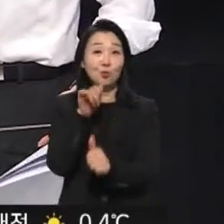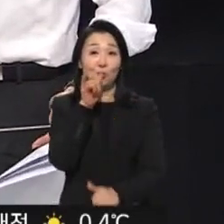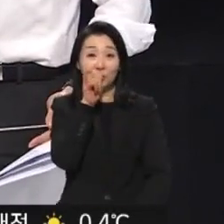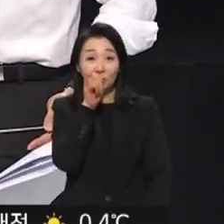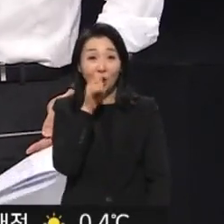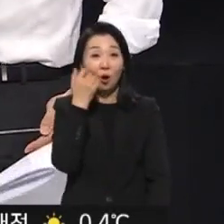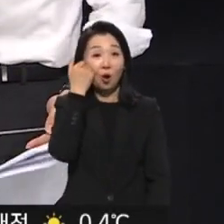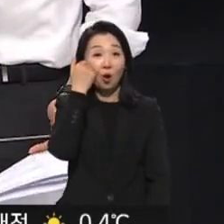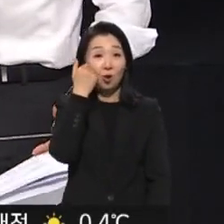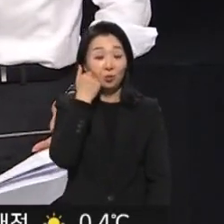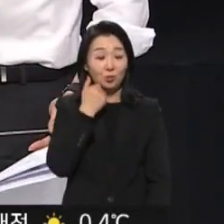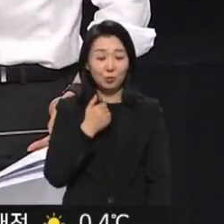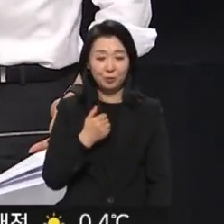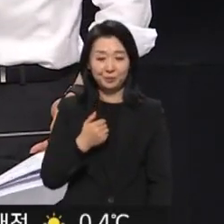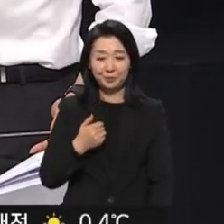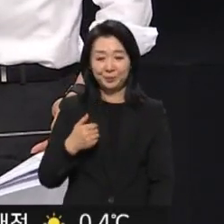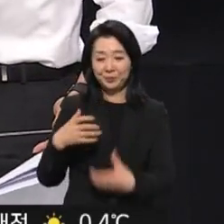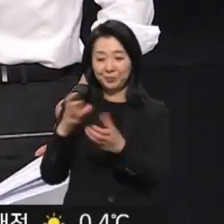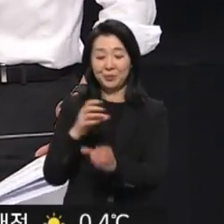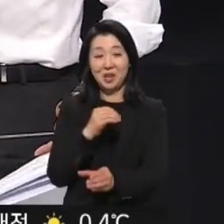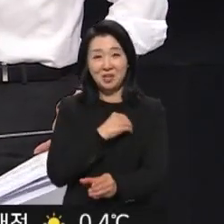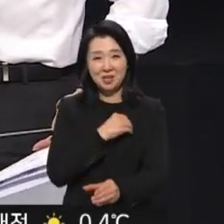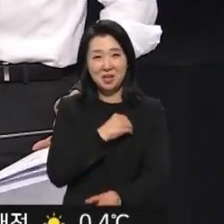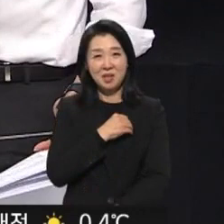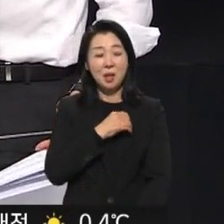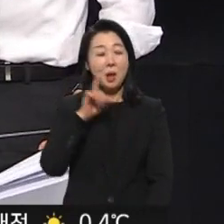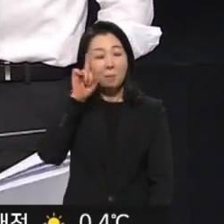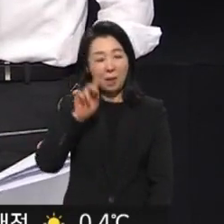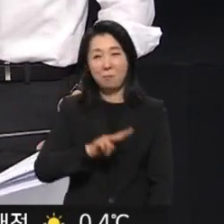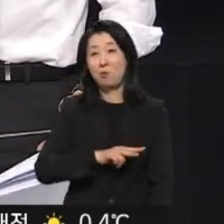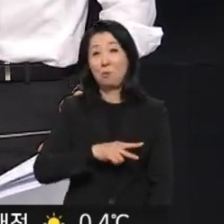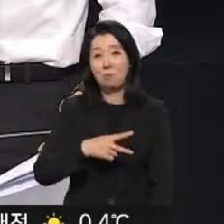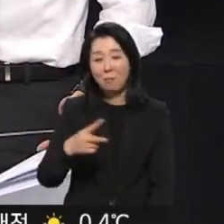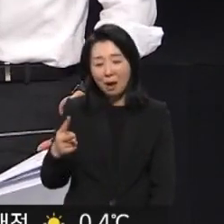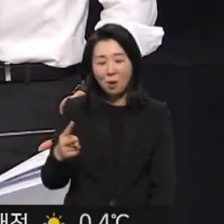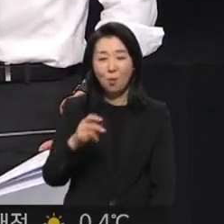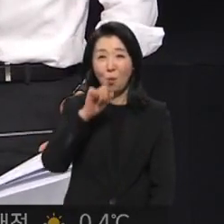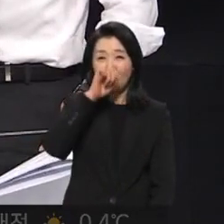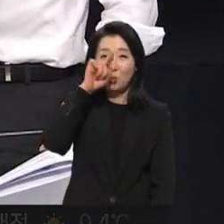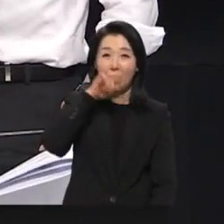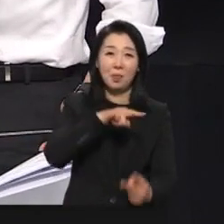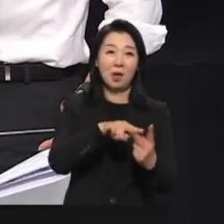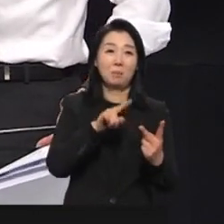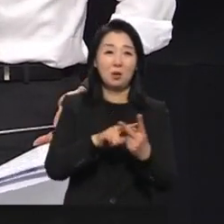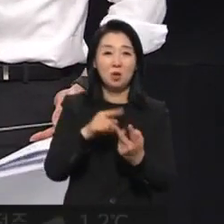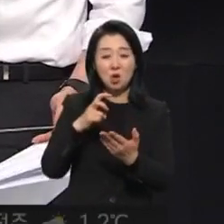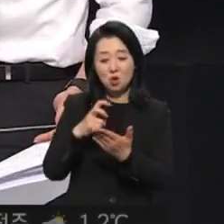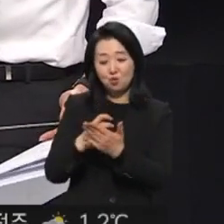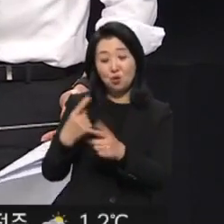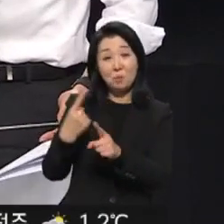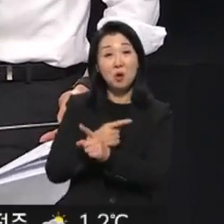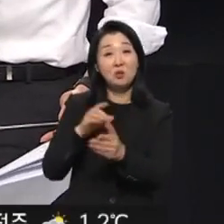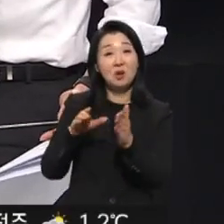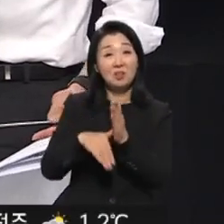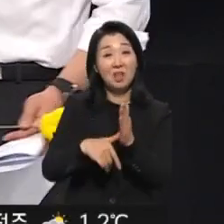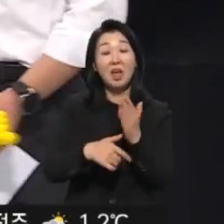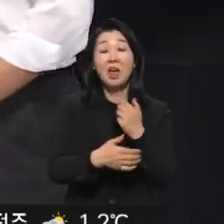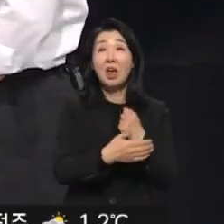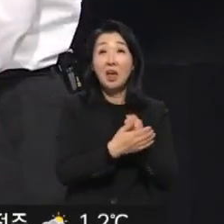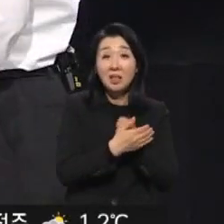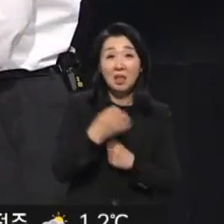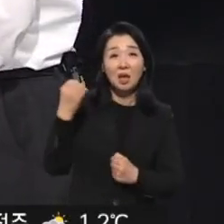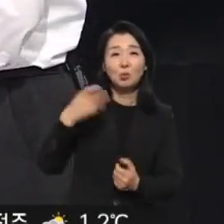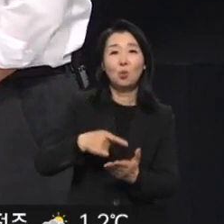그 당심 100% 룰 변경으로 희비가 엇갈린 두 사람입니다. 한 명은 룰 변경의 최대 수혜자, 다른 한 명은